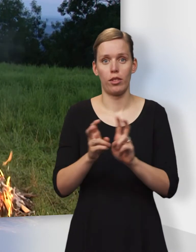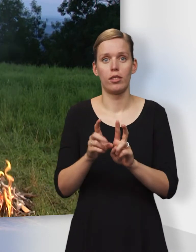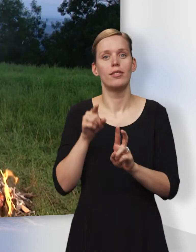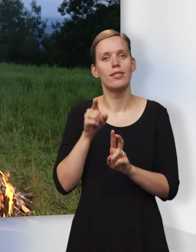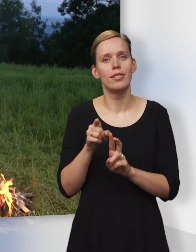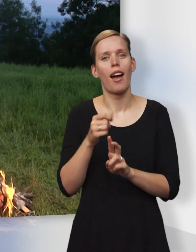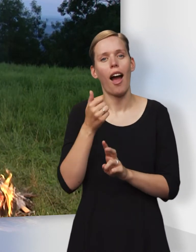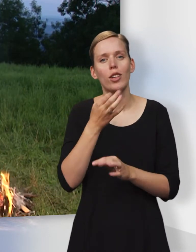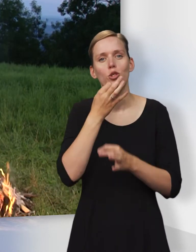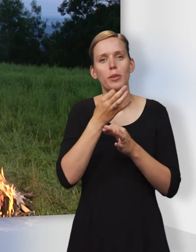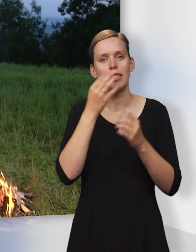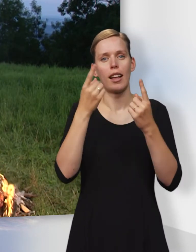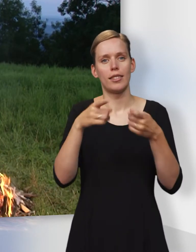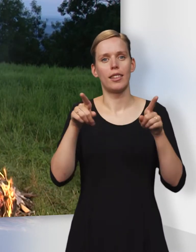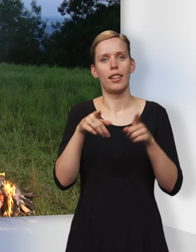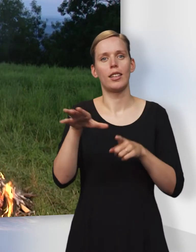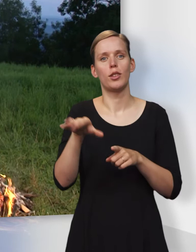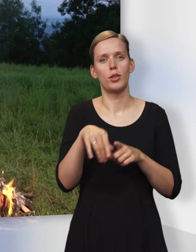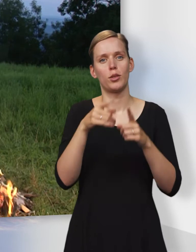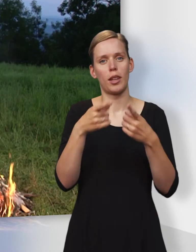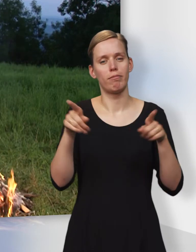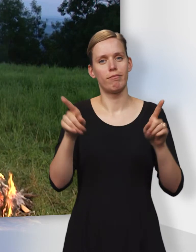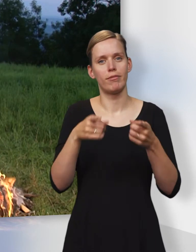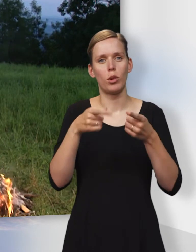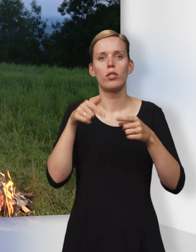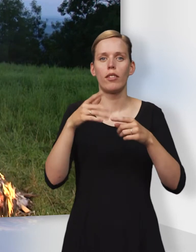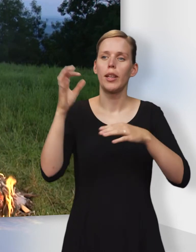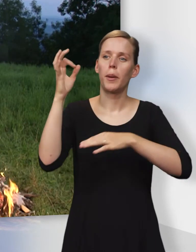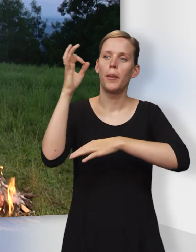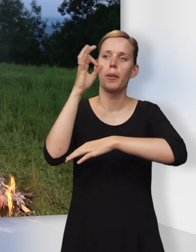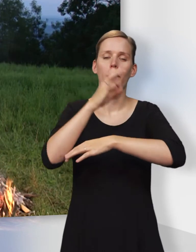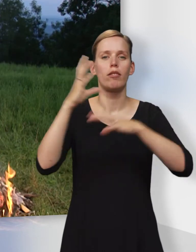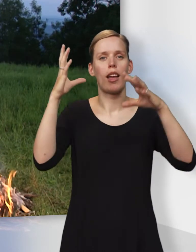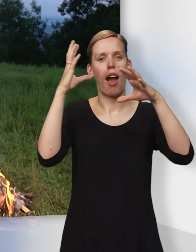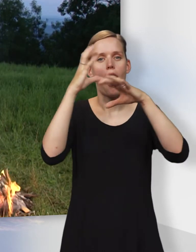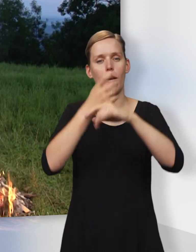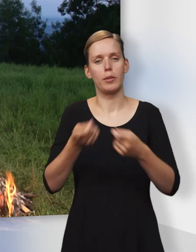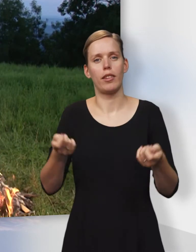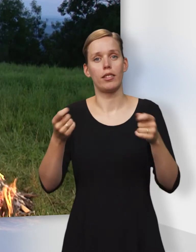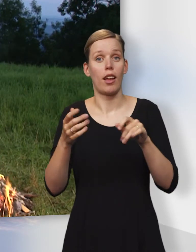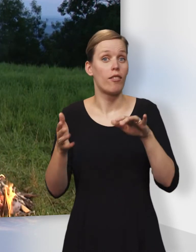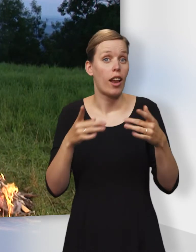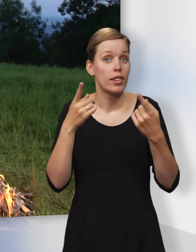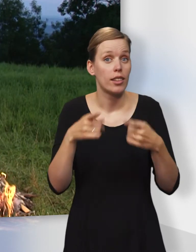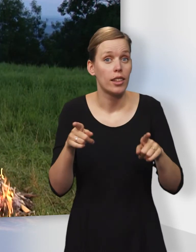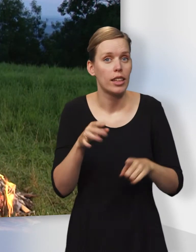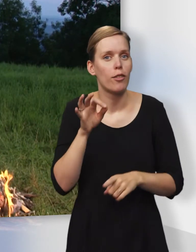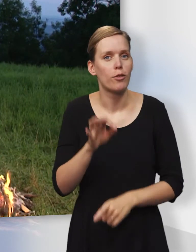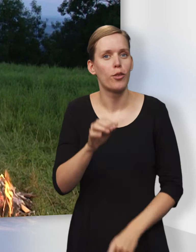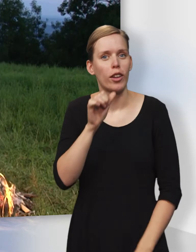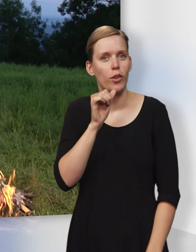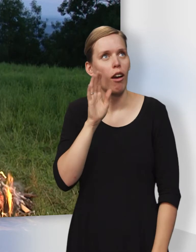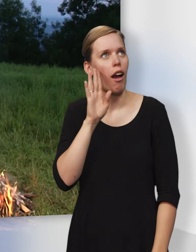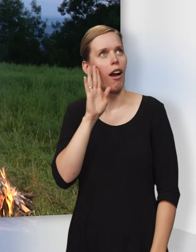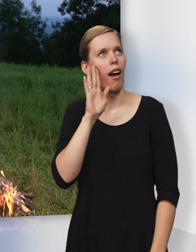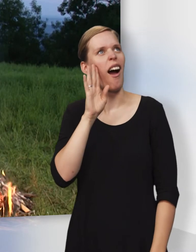bestimmten Lied den Abend beendet. Vielleicht ein Lied, das auch den Jüngern aus